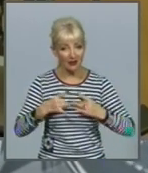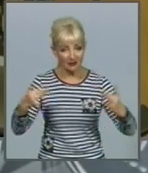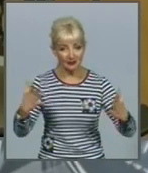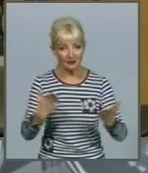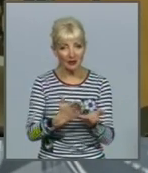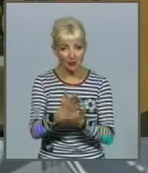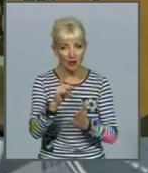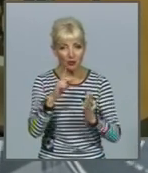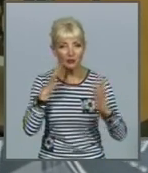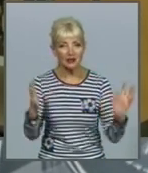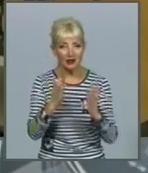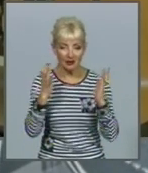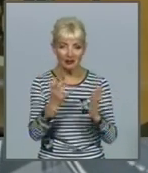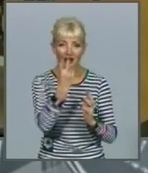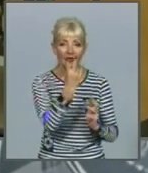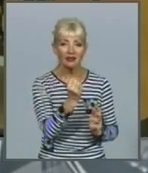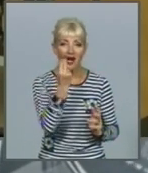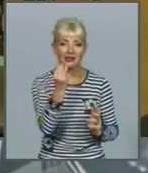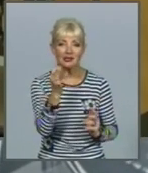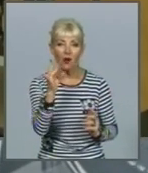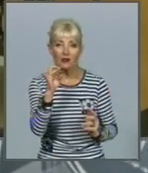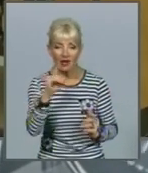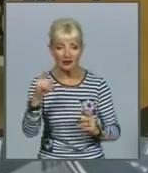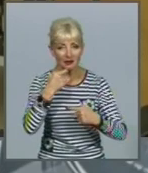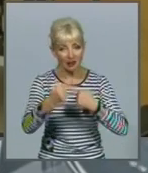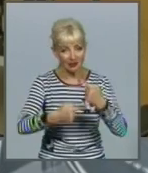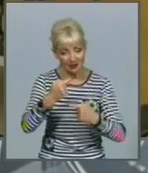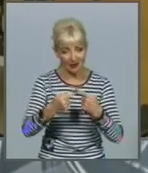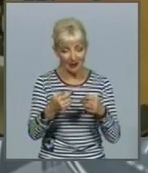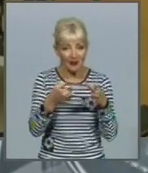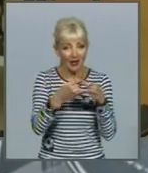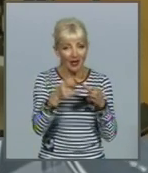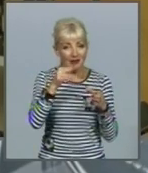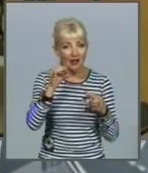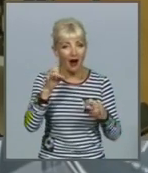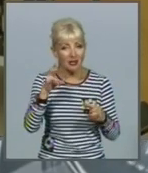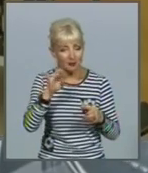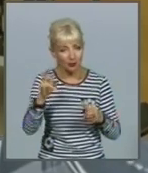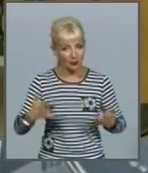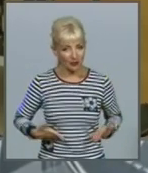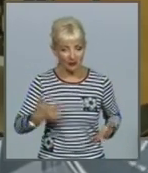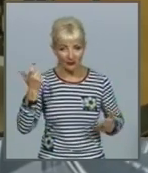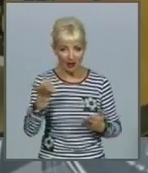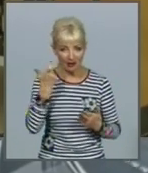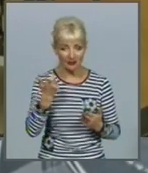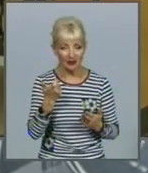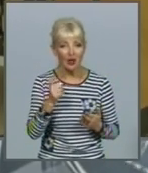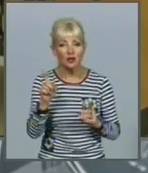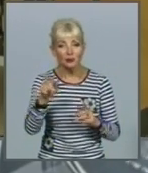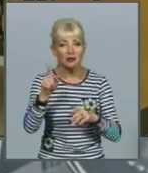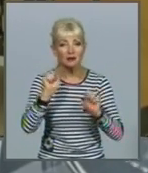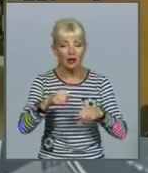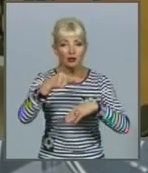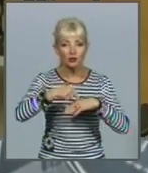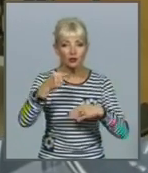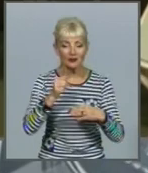национальные традиции диаспор, которые проживают в Харькове, национальных культурных обществ, чтобы они могли чувствовать привязку к своей исторической родине,